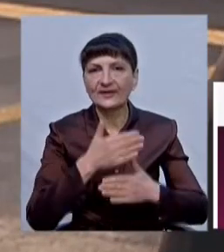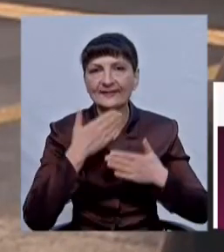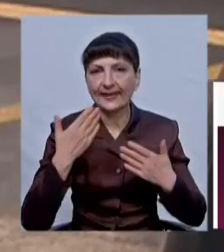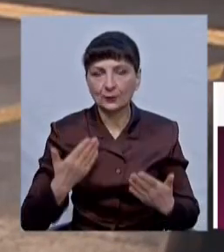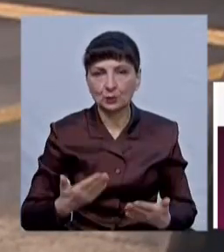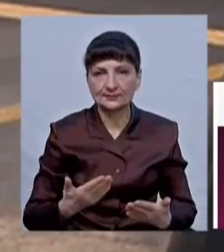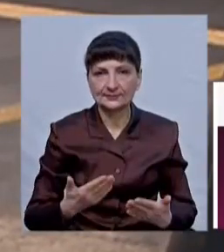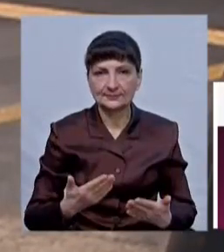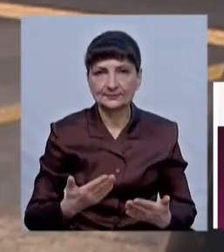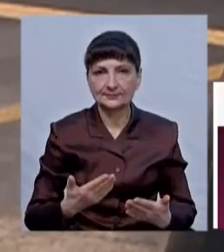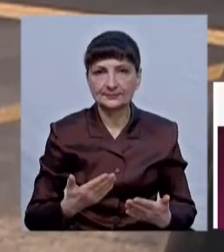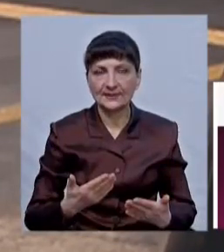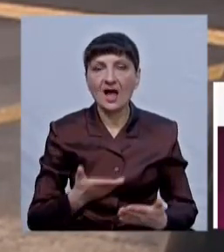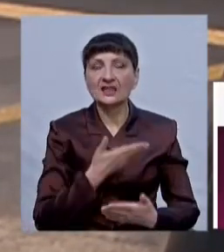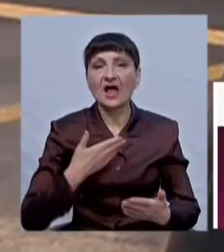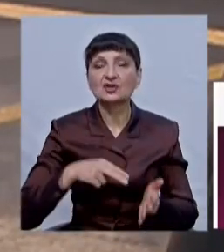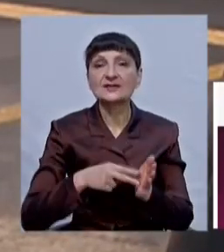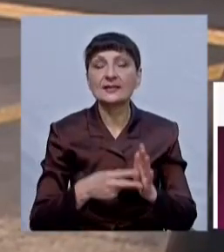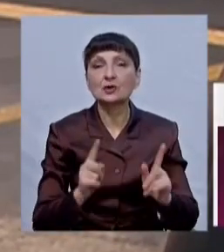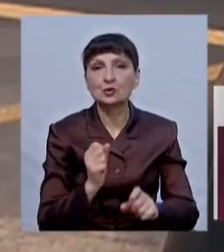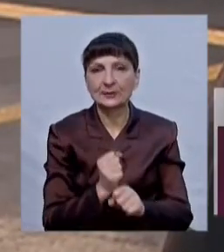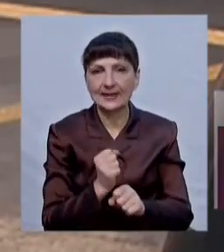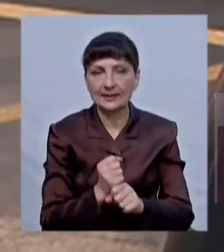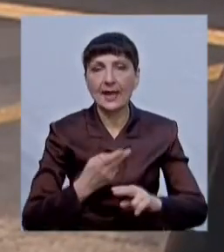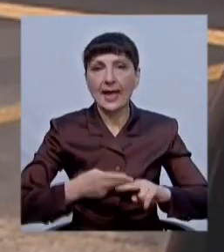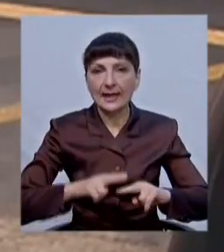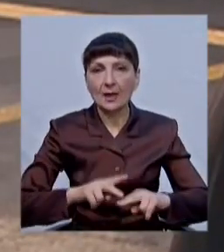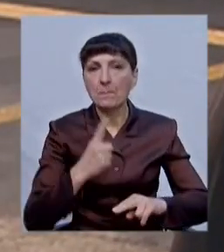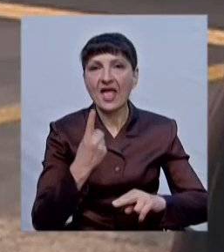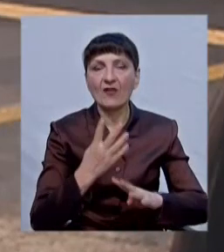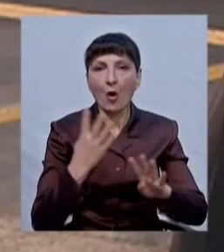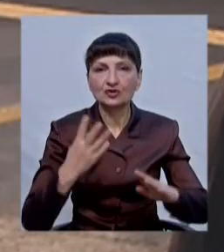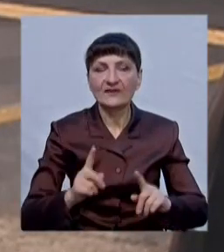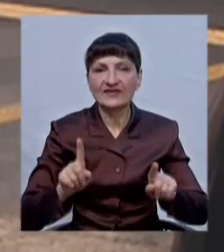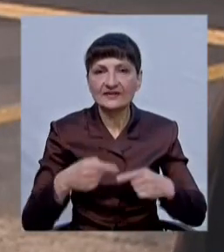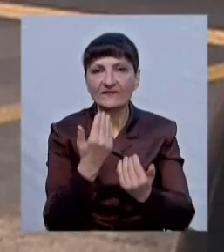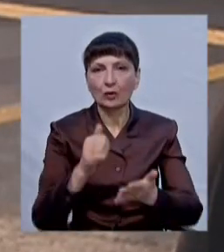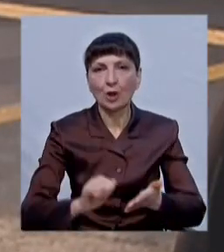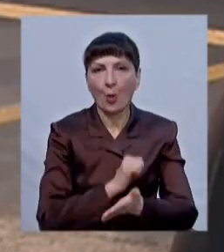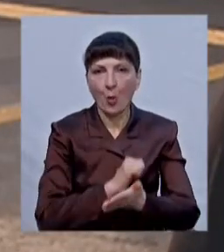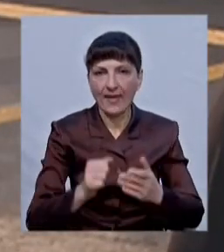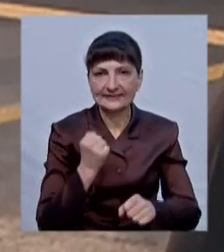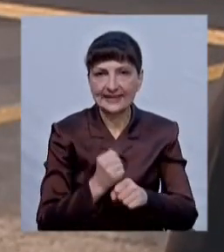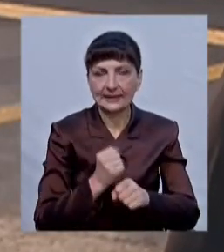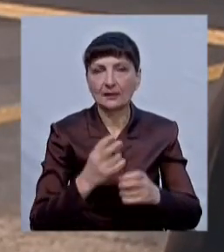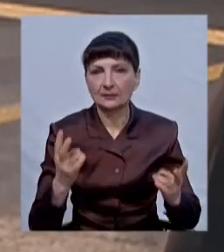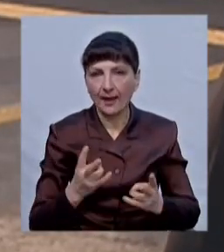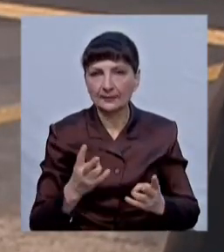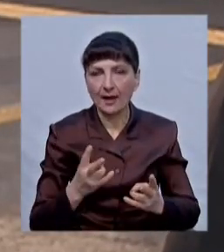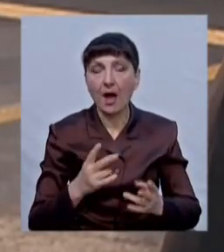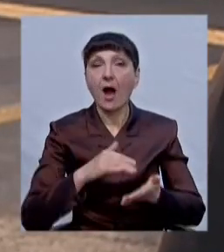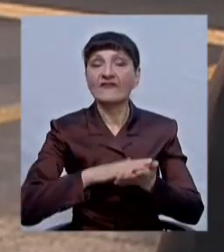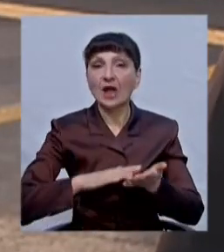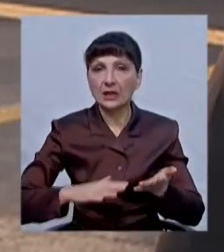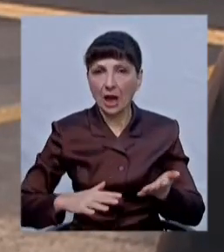жительства. То есть наша задача – это в первую очередь восстановление их документов, в